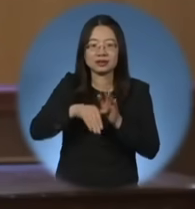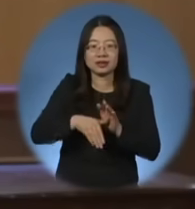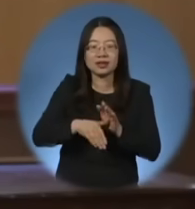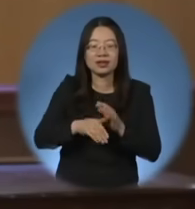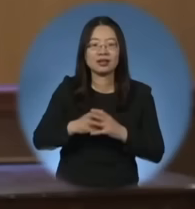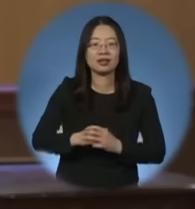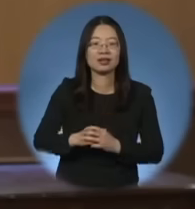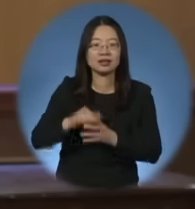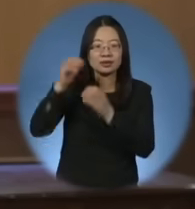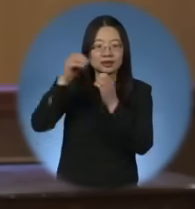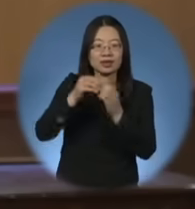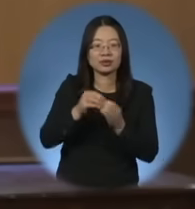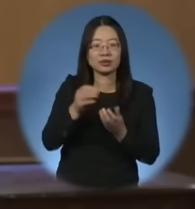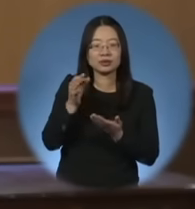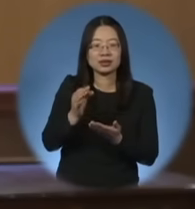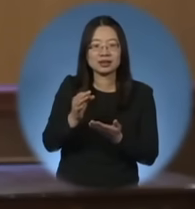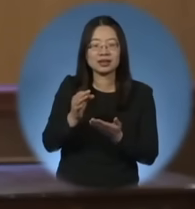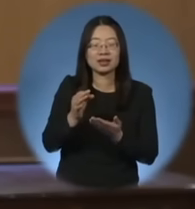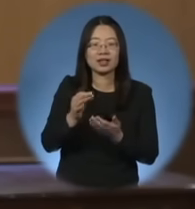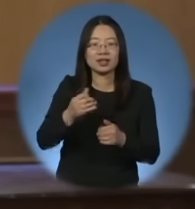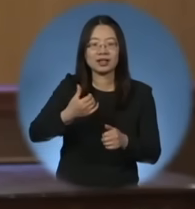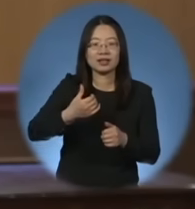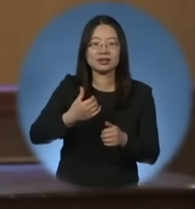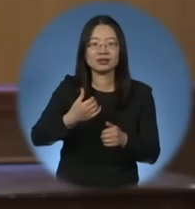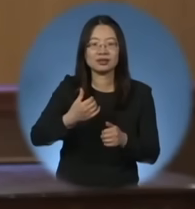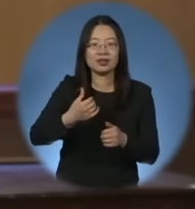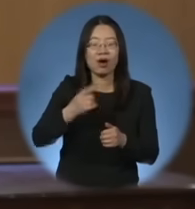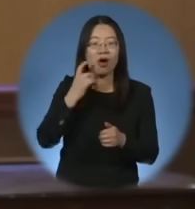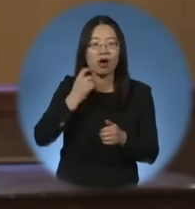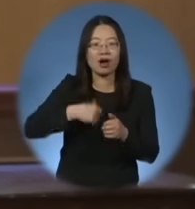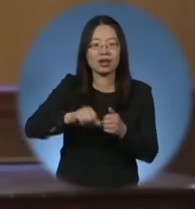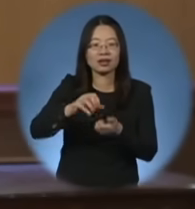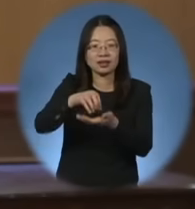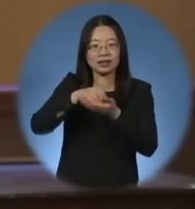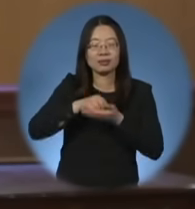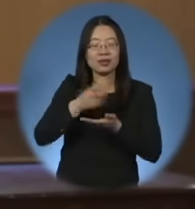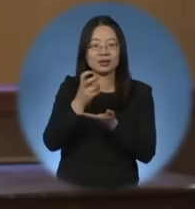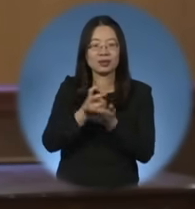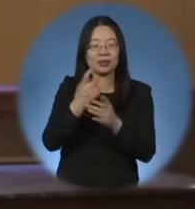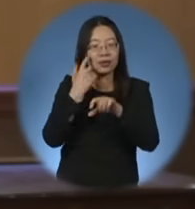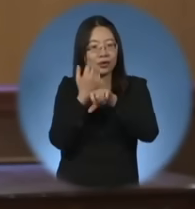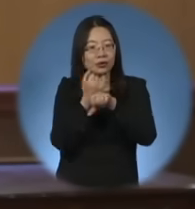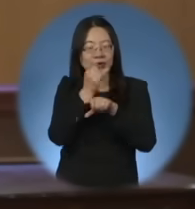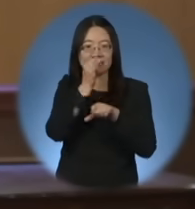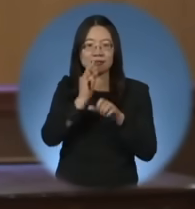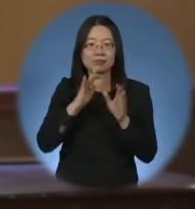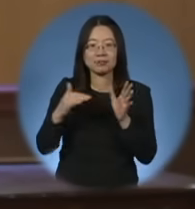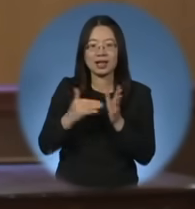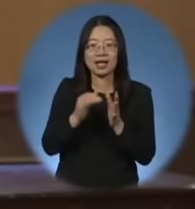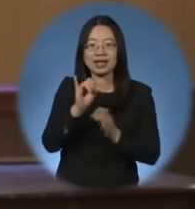시대의 상속제도 입양제도 이런 걸 정하셨다 그럽니다 참